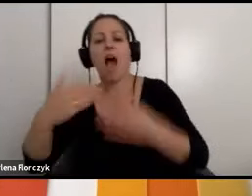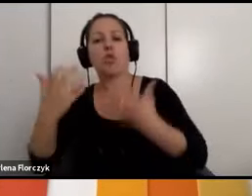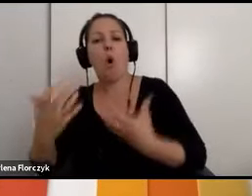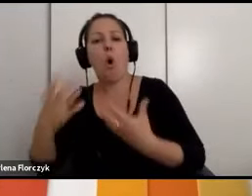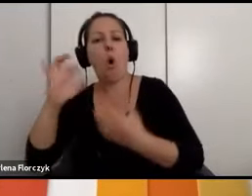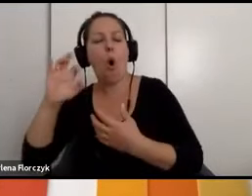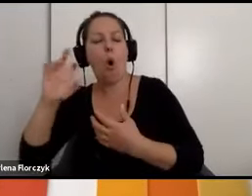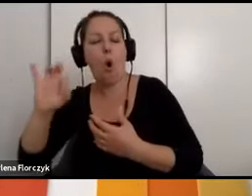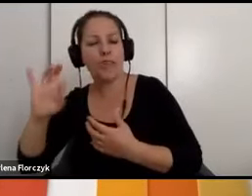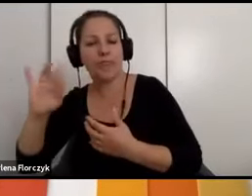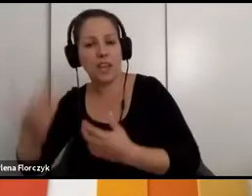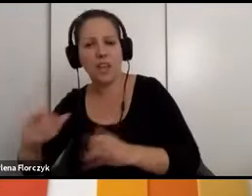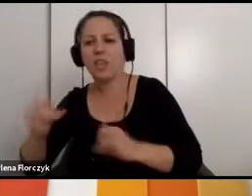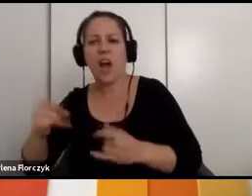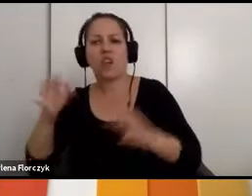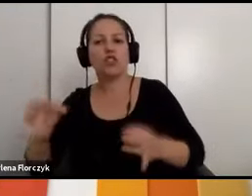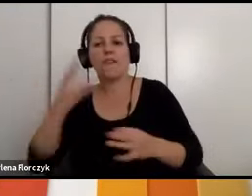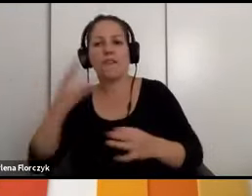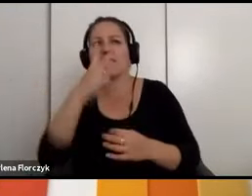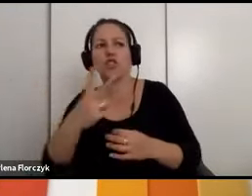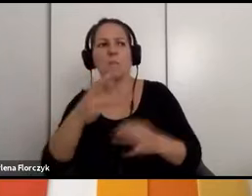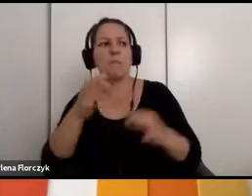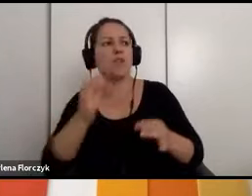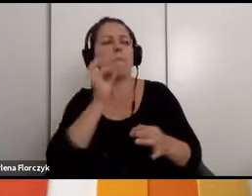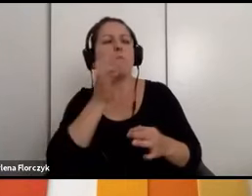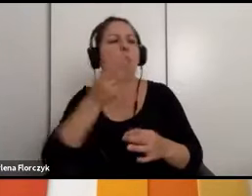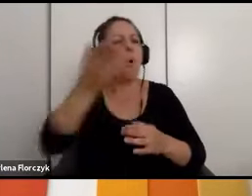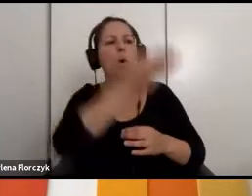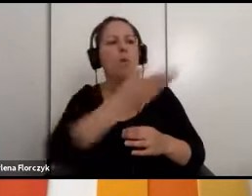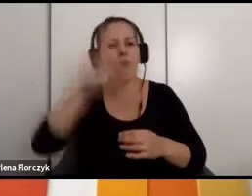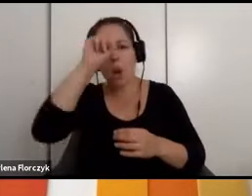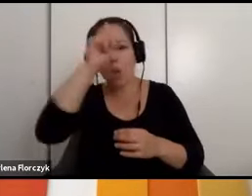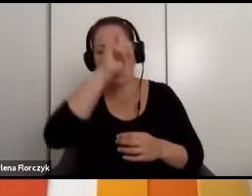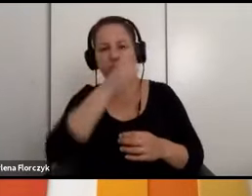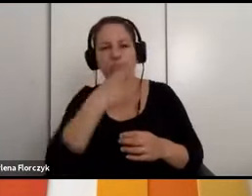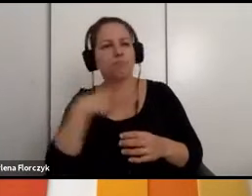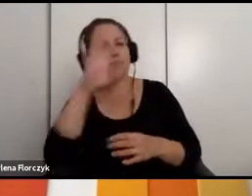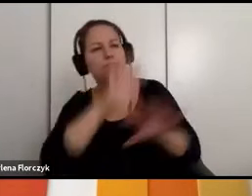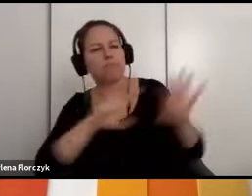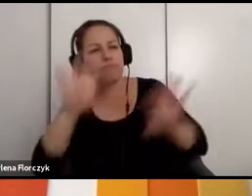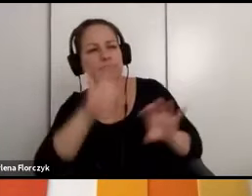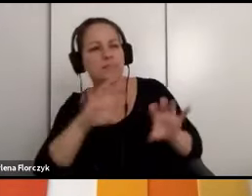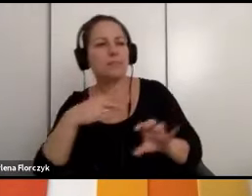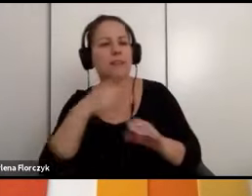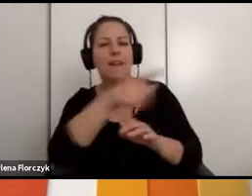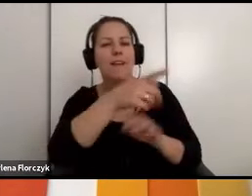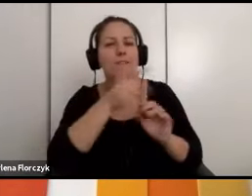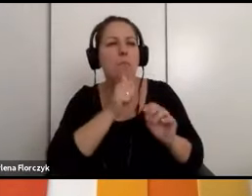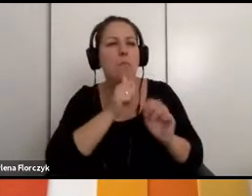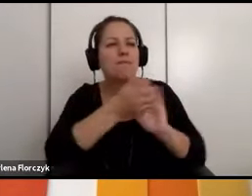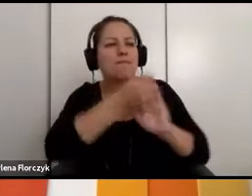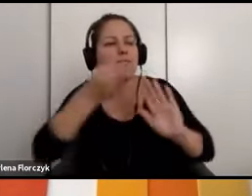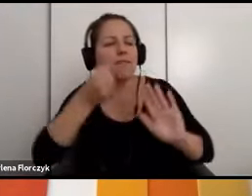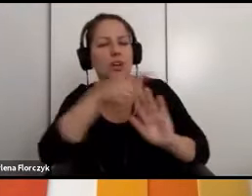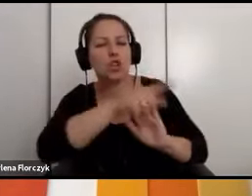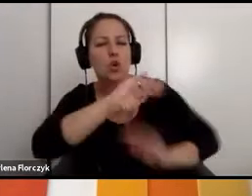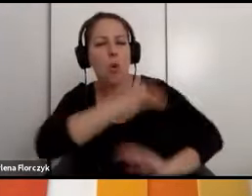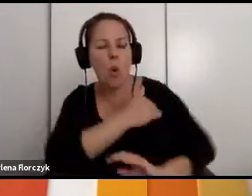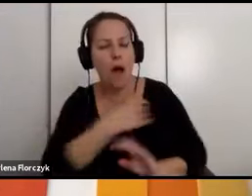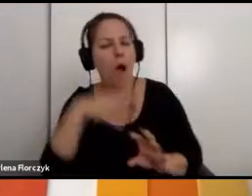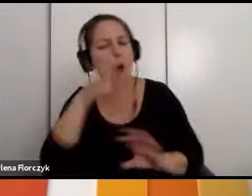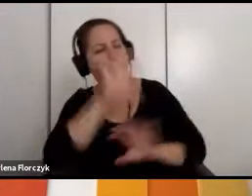jak dzisiaj widzimy młodych ludzi, których obserwujemy, wyjmujemy ich ze szkoły i obserwujemy,